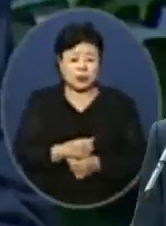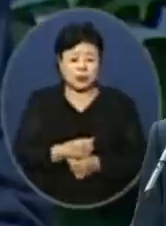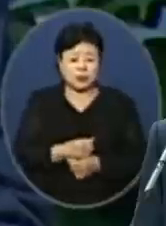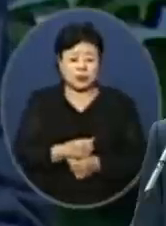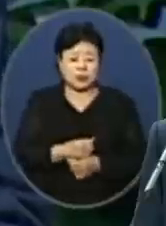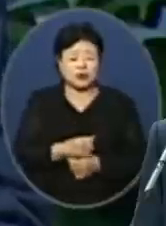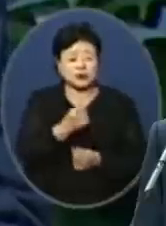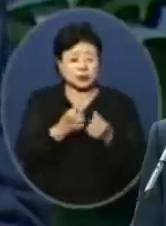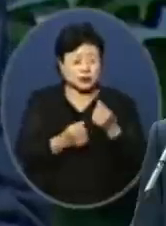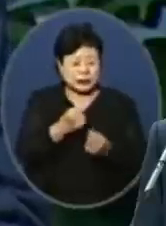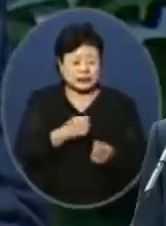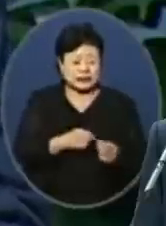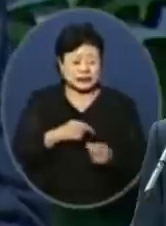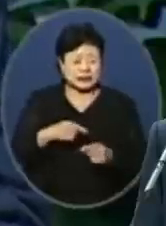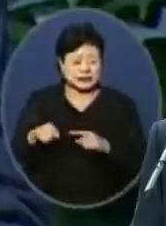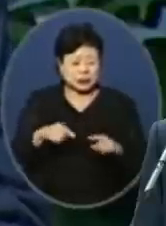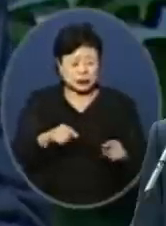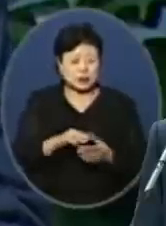논리적이고